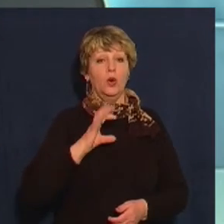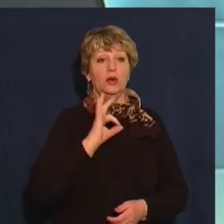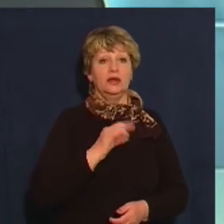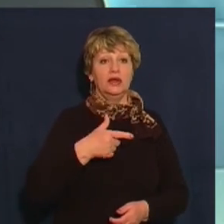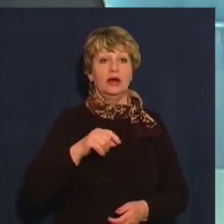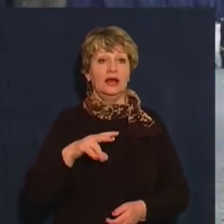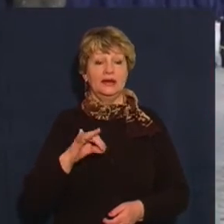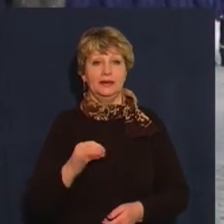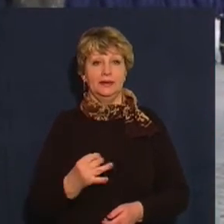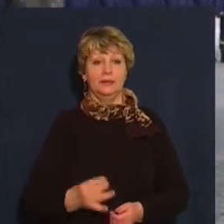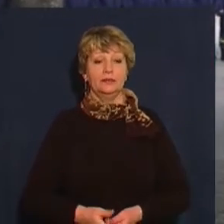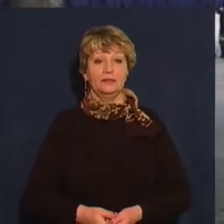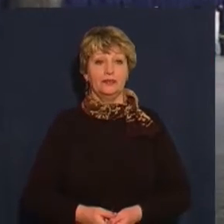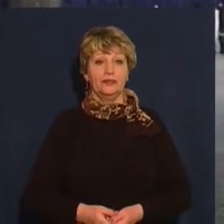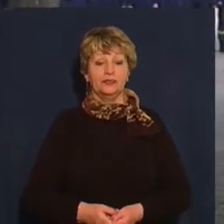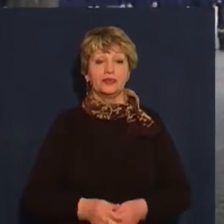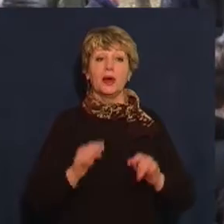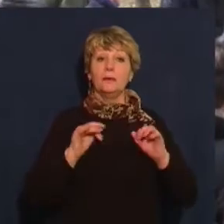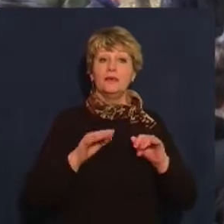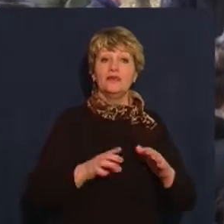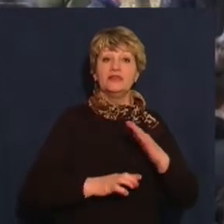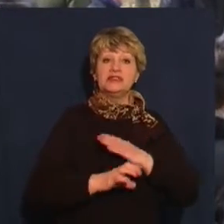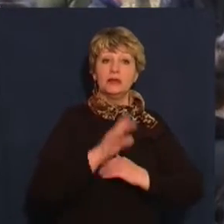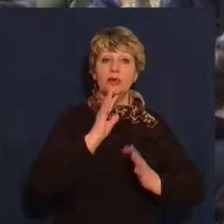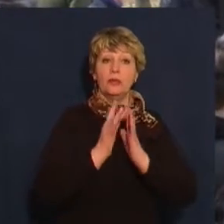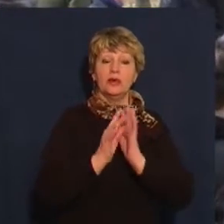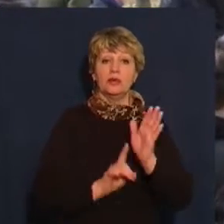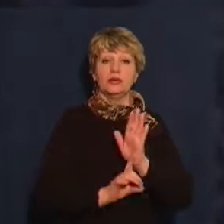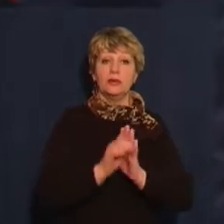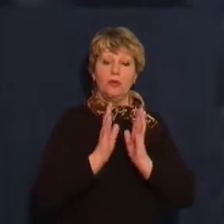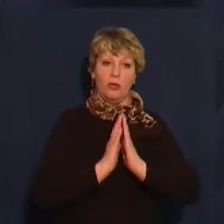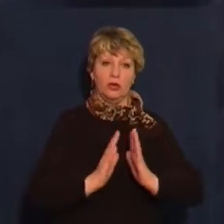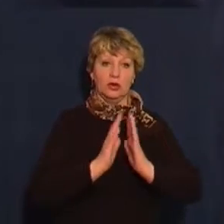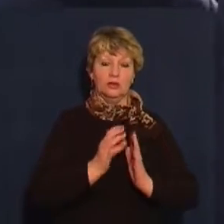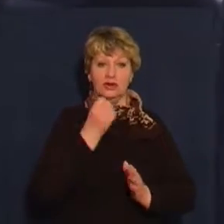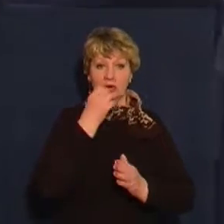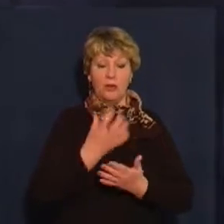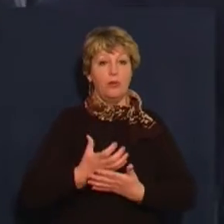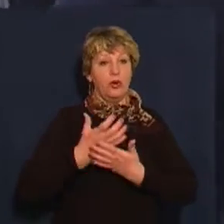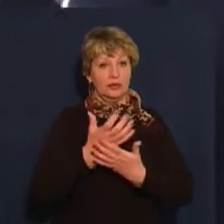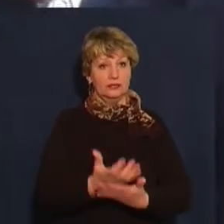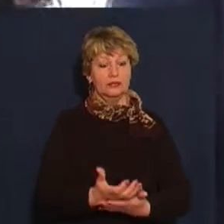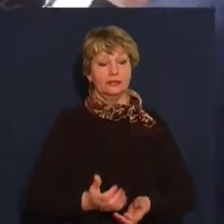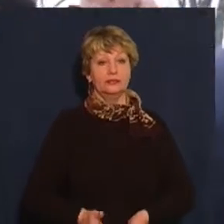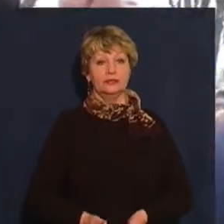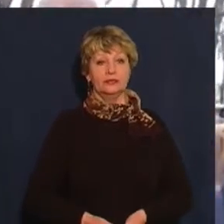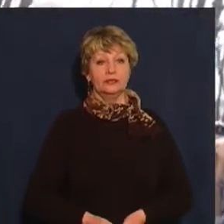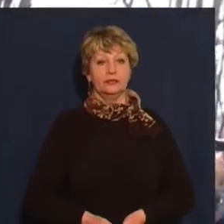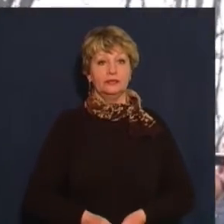Галві. Захід у Соборному парку розпочинається молебнем та покладанням квітів.